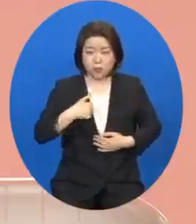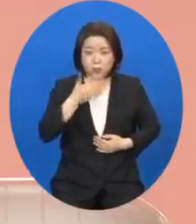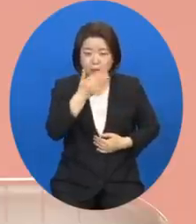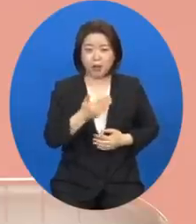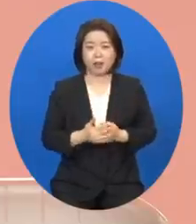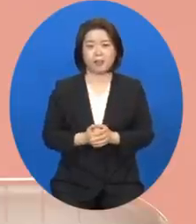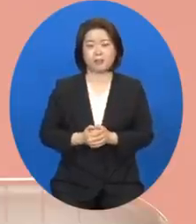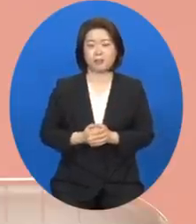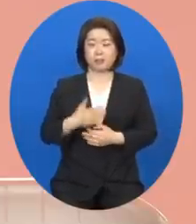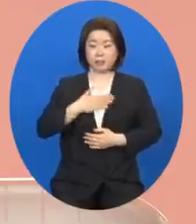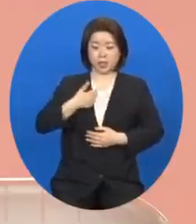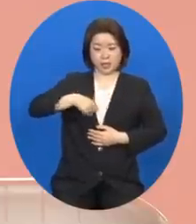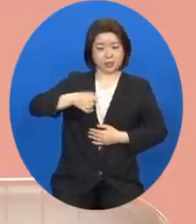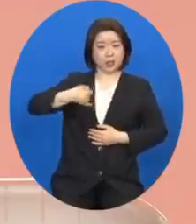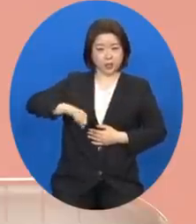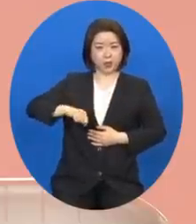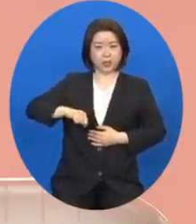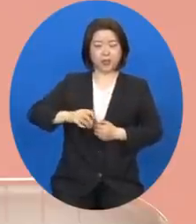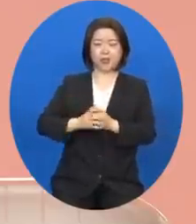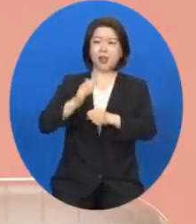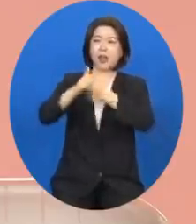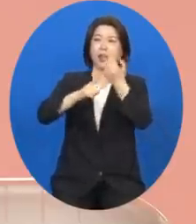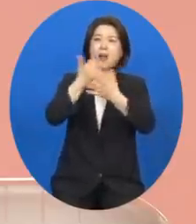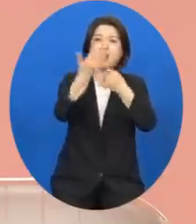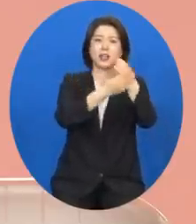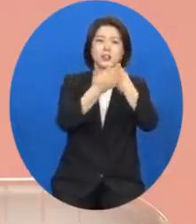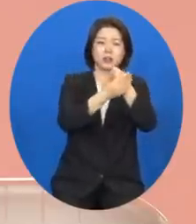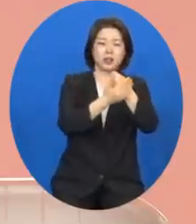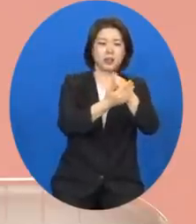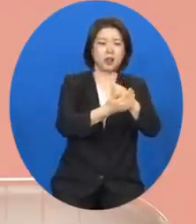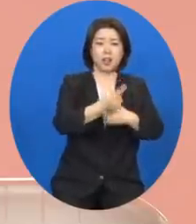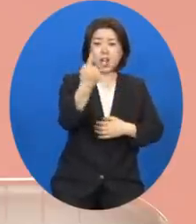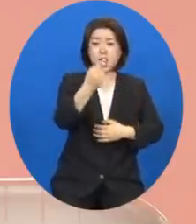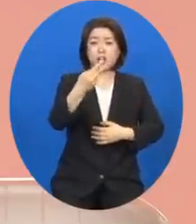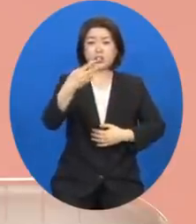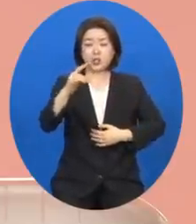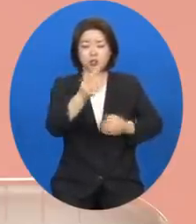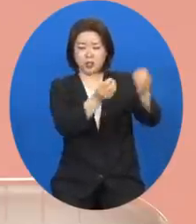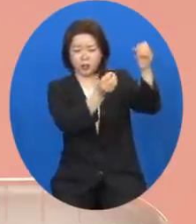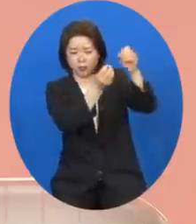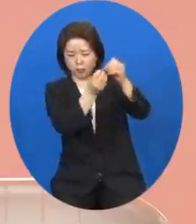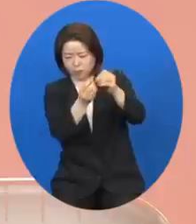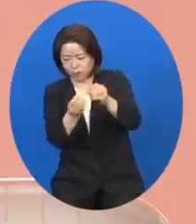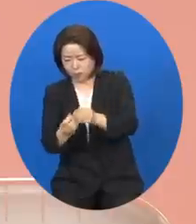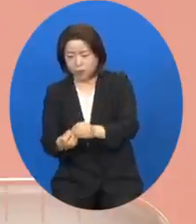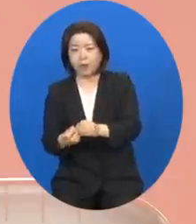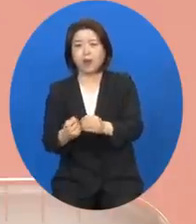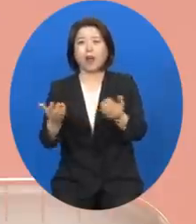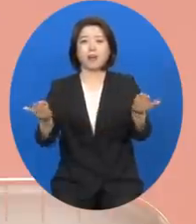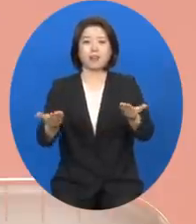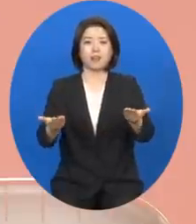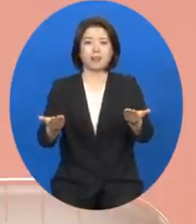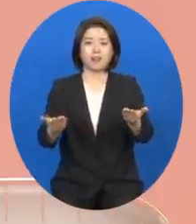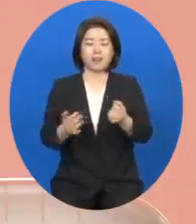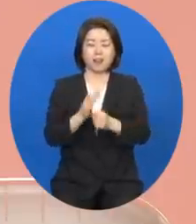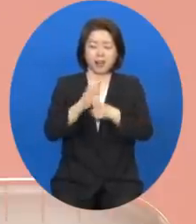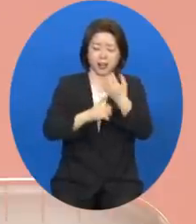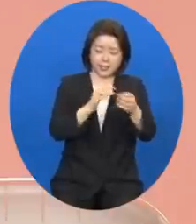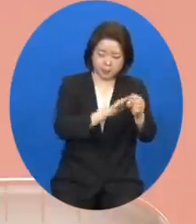아니, 우리 자녀에게 하나님의 은혜가 천대까지 이어지는 일이라면, 하나님을